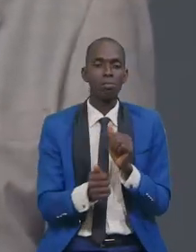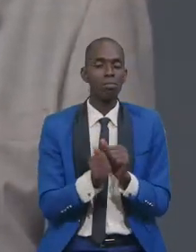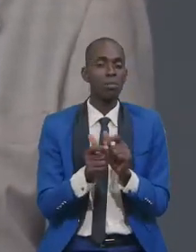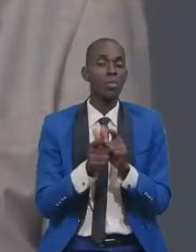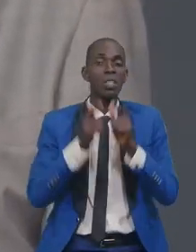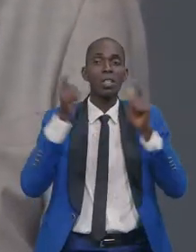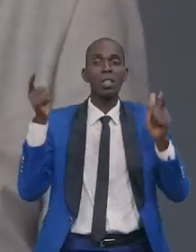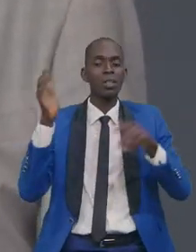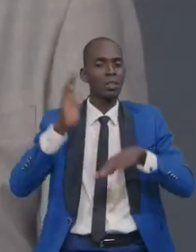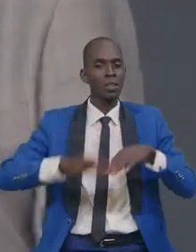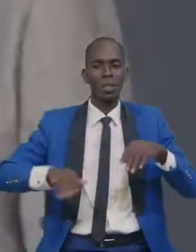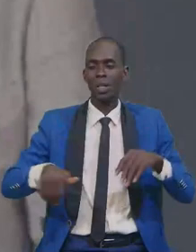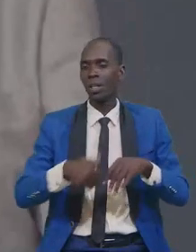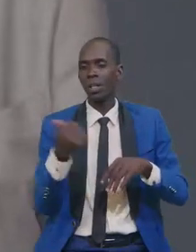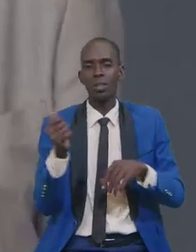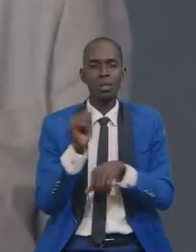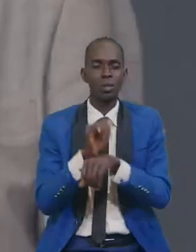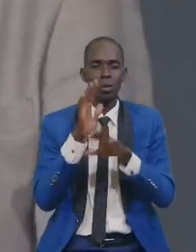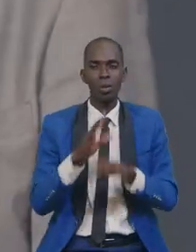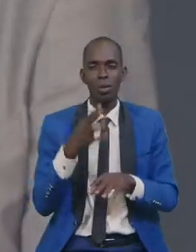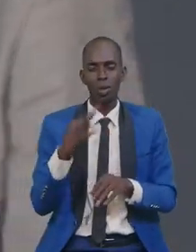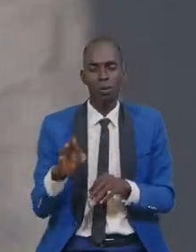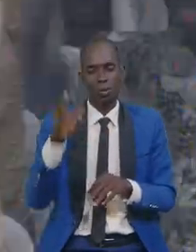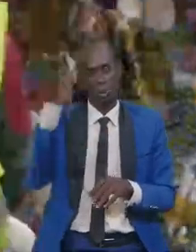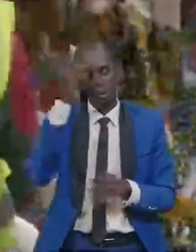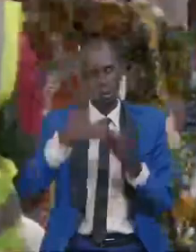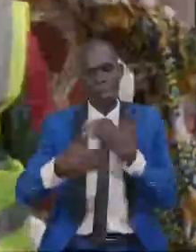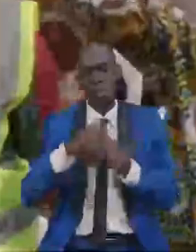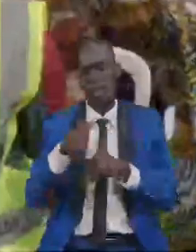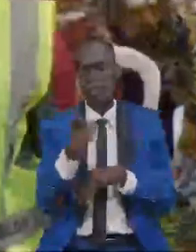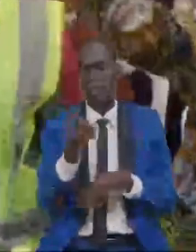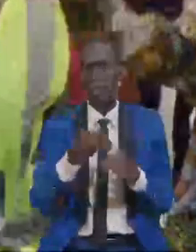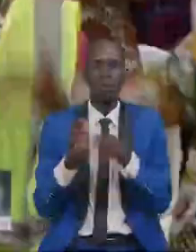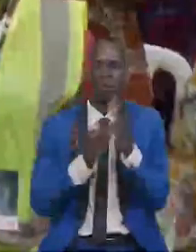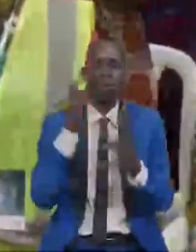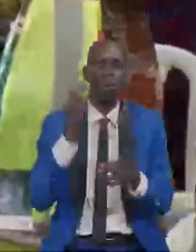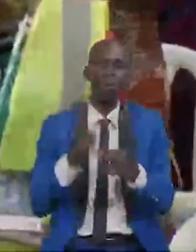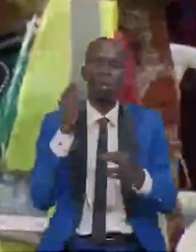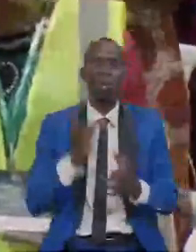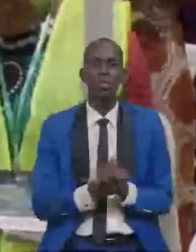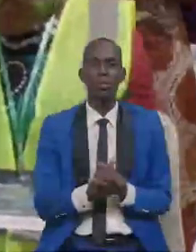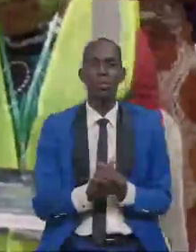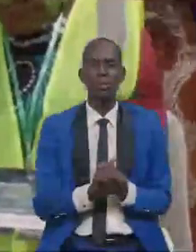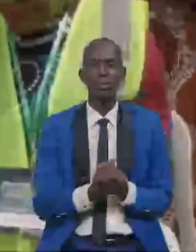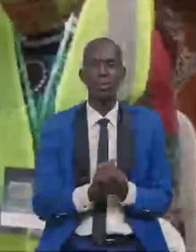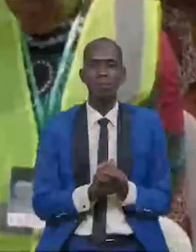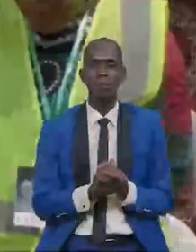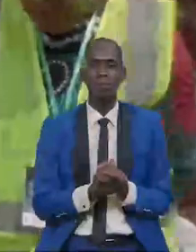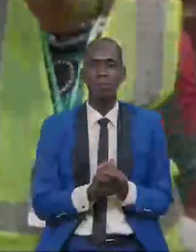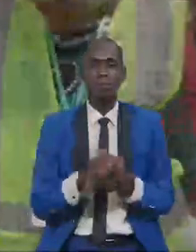plus grand que tout messager du diable derrière n'importe quelle église.